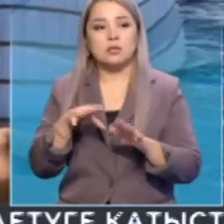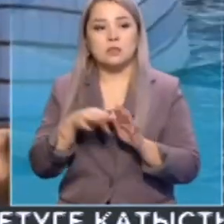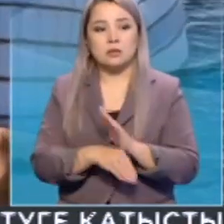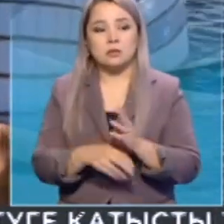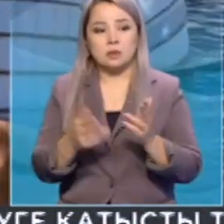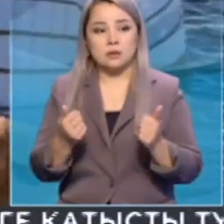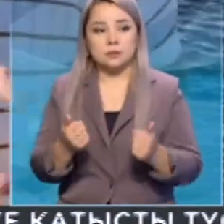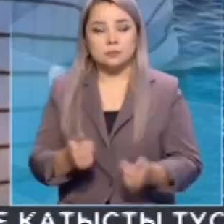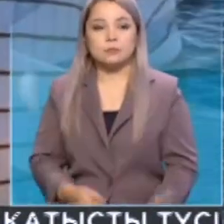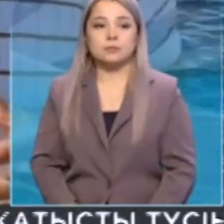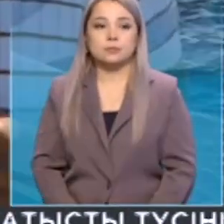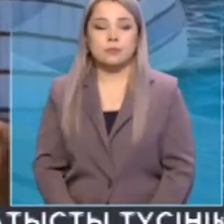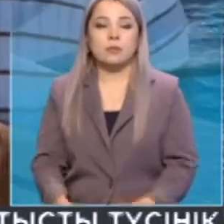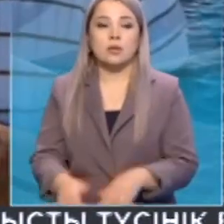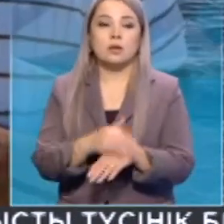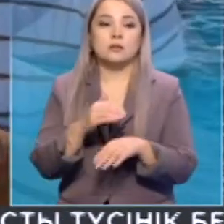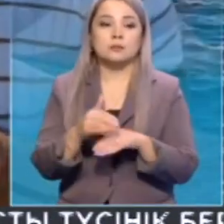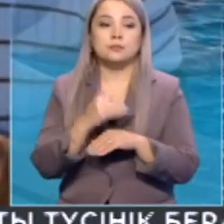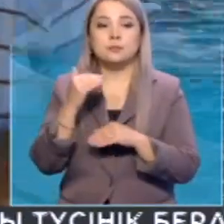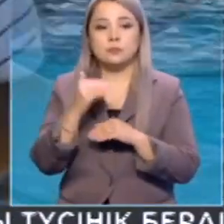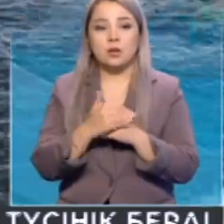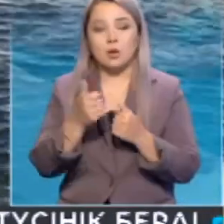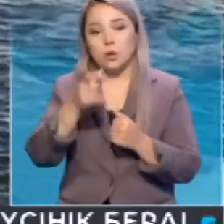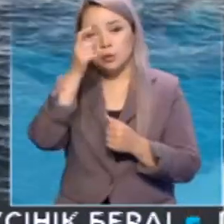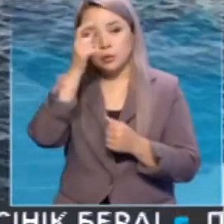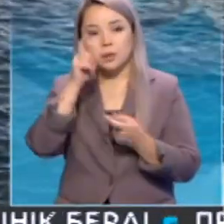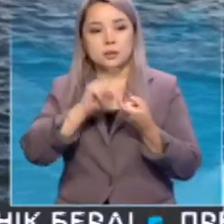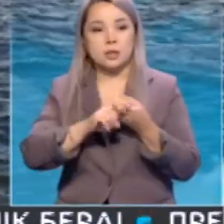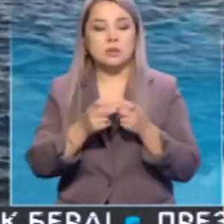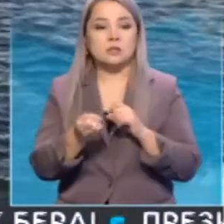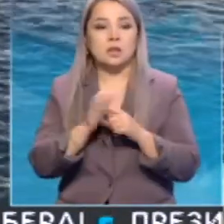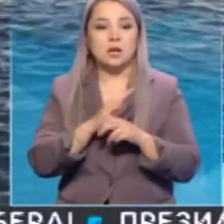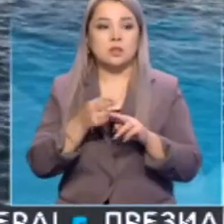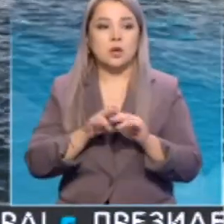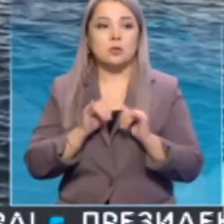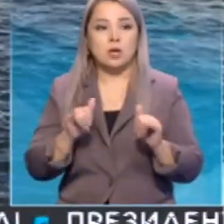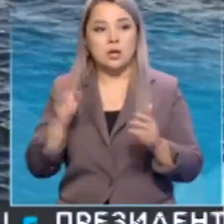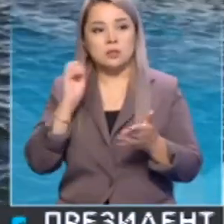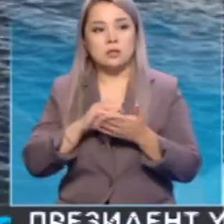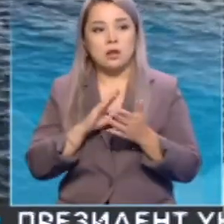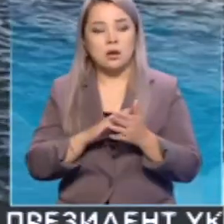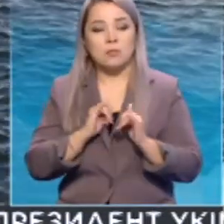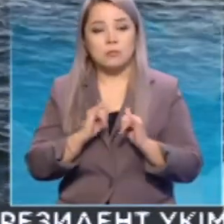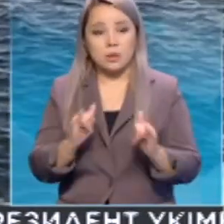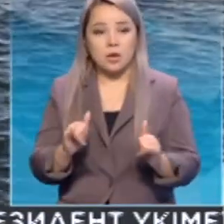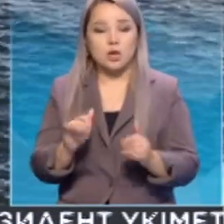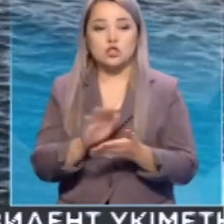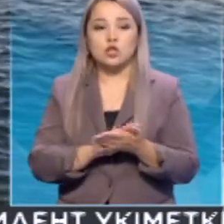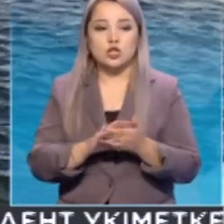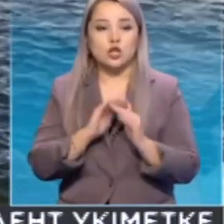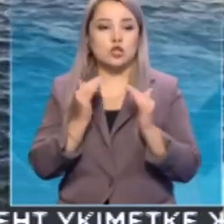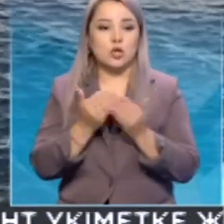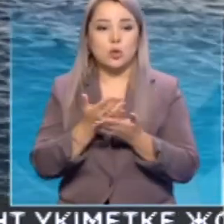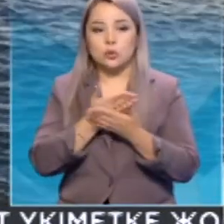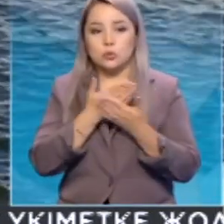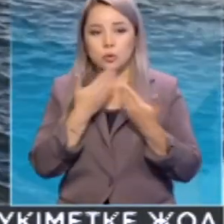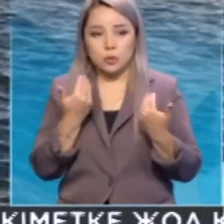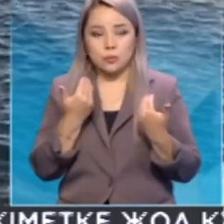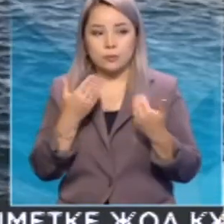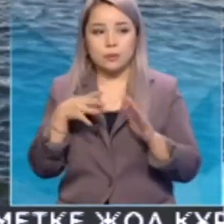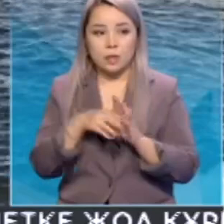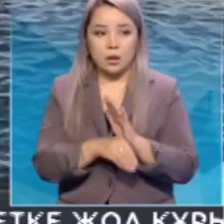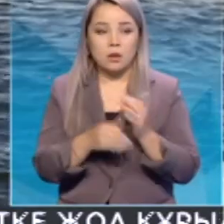ме? Кеш жарық, Нұрсұлу. Иә, Түркияда да коронавирус жұқтырғандар саны күрт артқанымен әзірге ешқандай шектеу шаралары